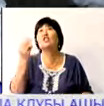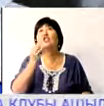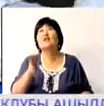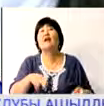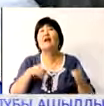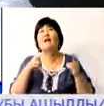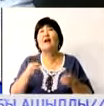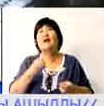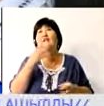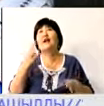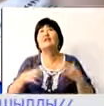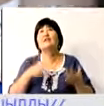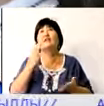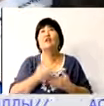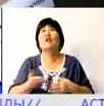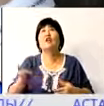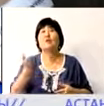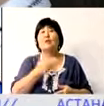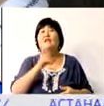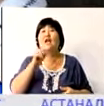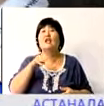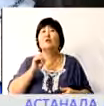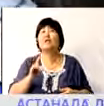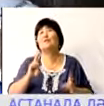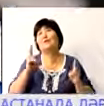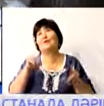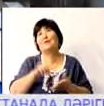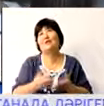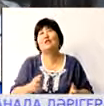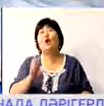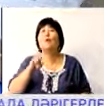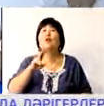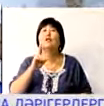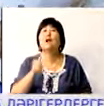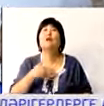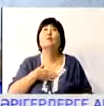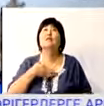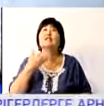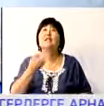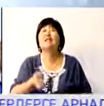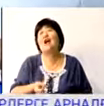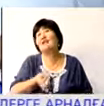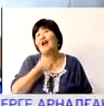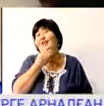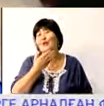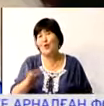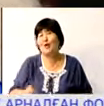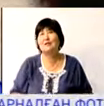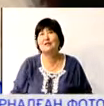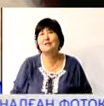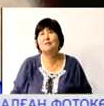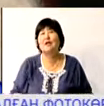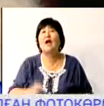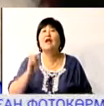келдік, жақсылап дайындалдық. Біз әріптер мен билейміз. Ботақан, біз сені жақсы көреміз.